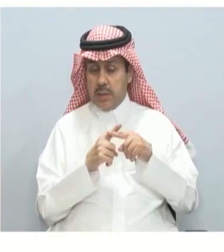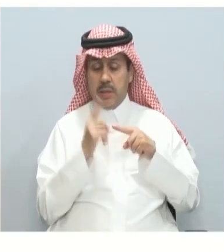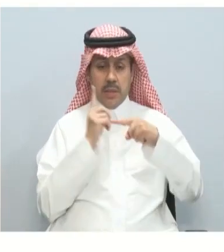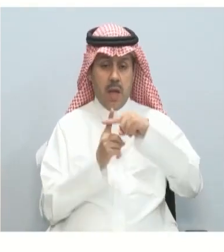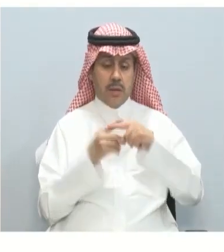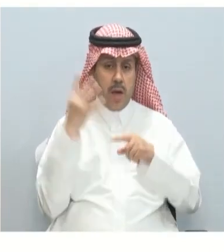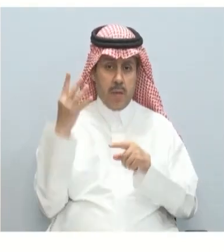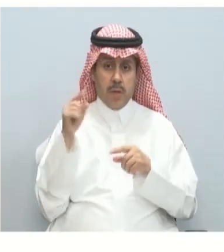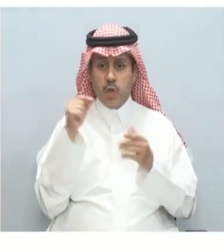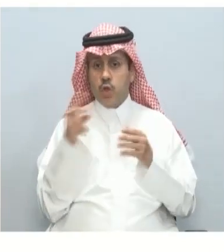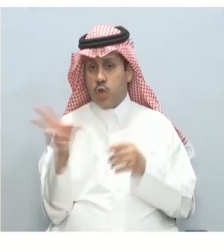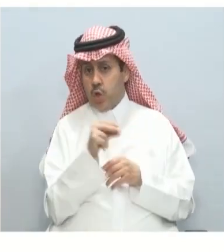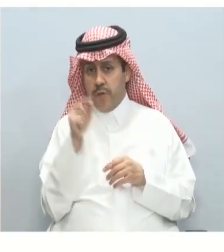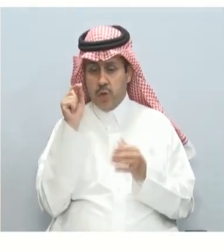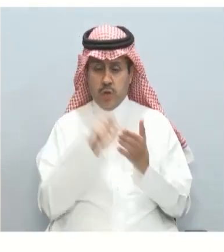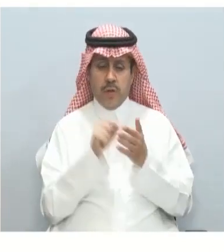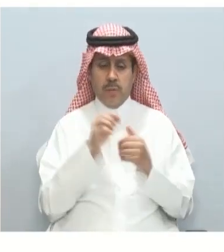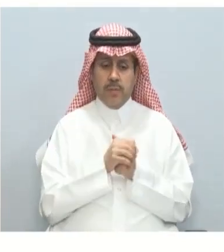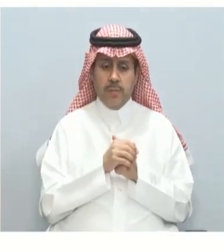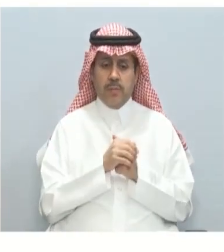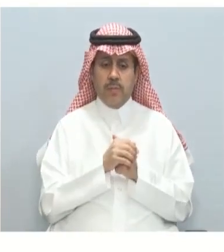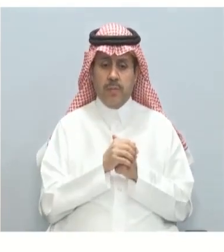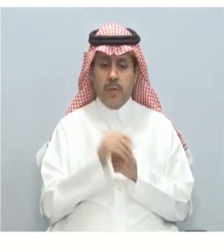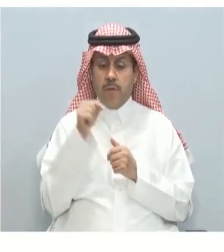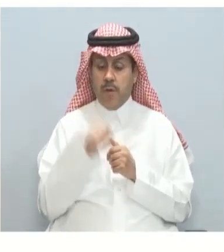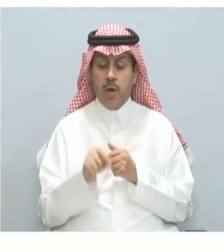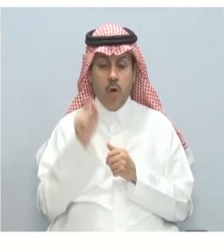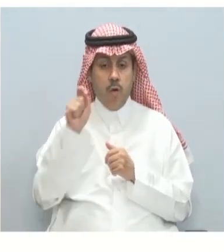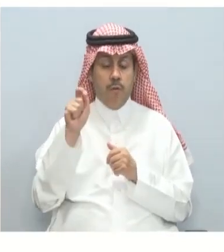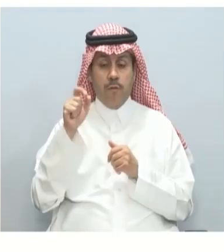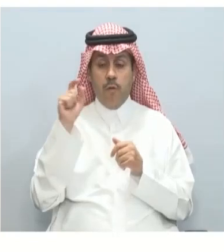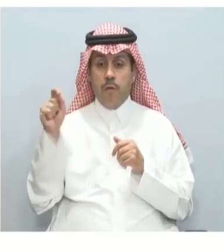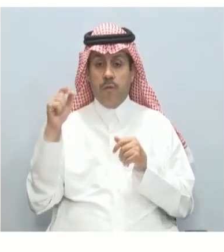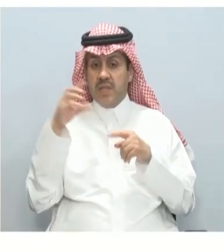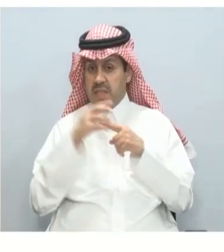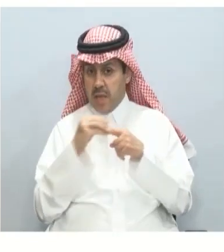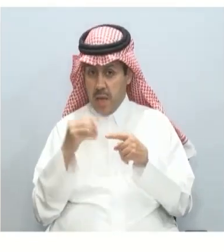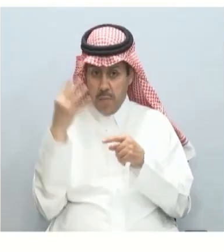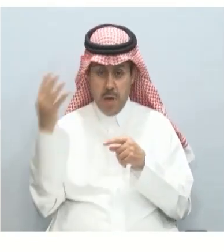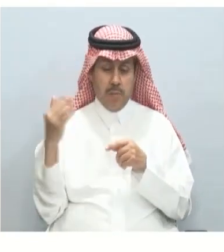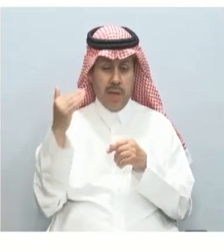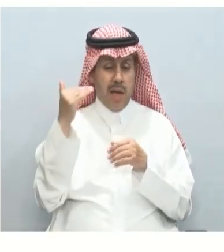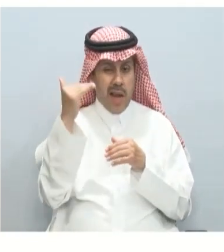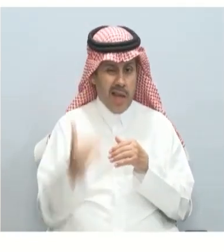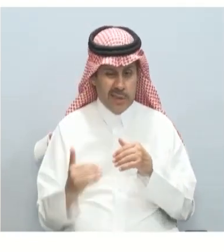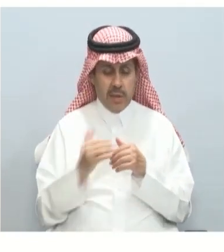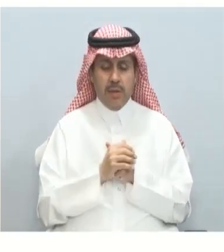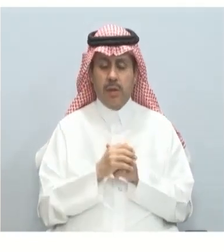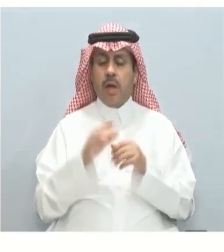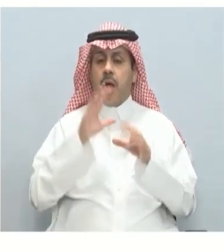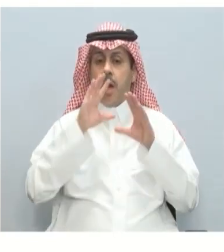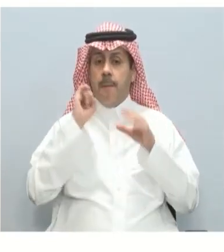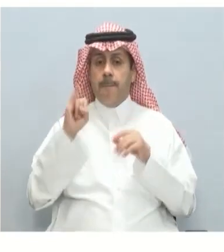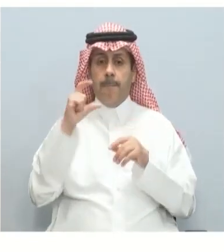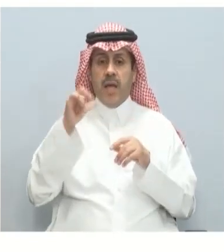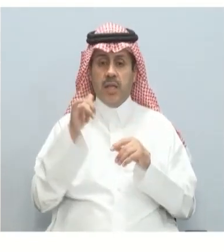صفر اي عندما اكس تساوي سالب ا لذا فان افف سالب ا تمثل الحد الادنى للمدى لذا فمدى